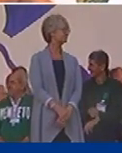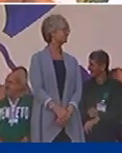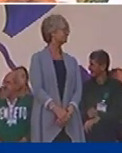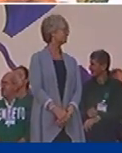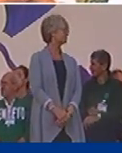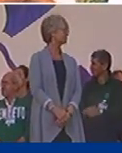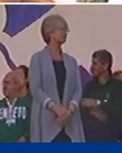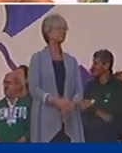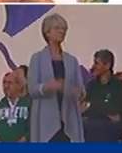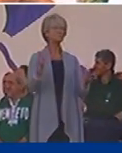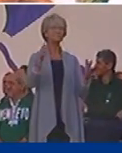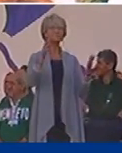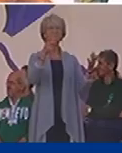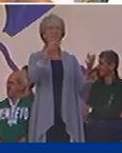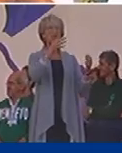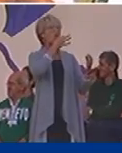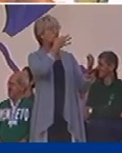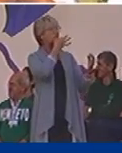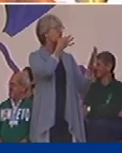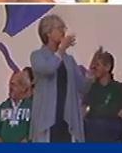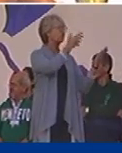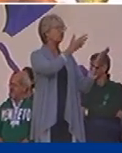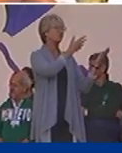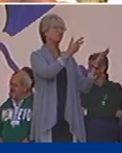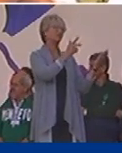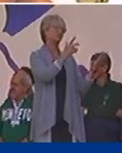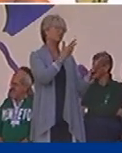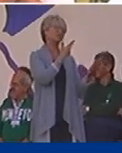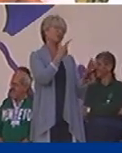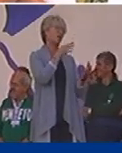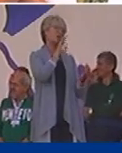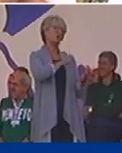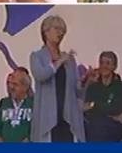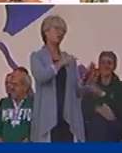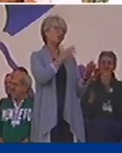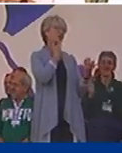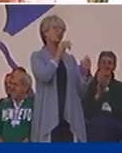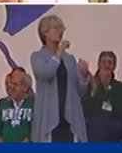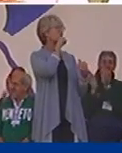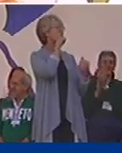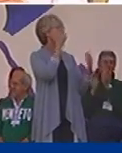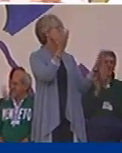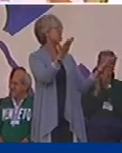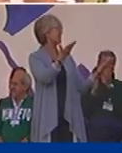Ma non vale la pena perdere un fischio per God Leerner, dai. Non c'è